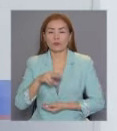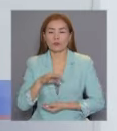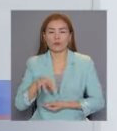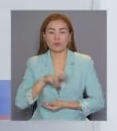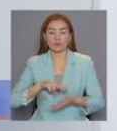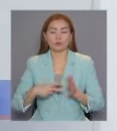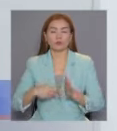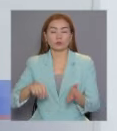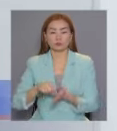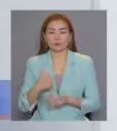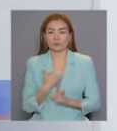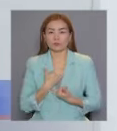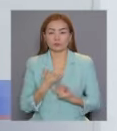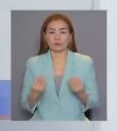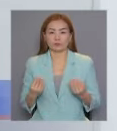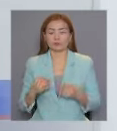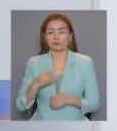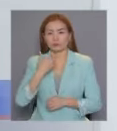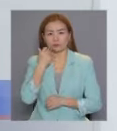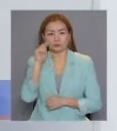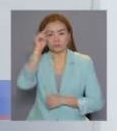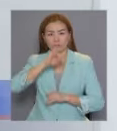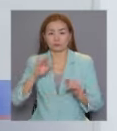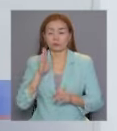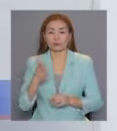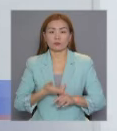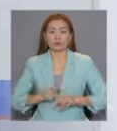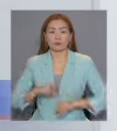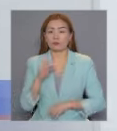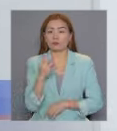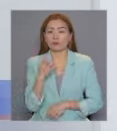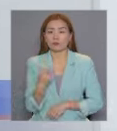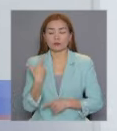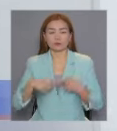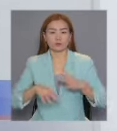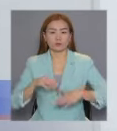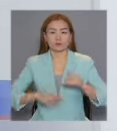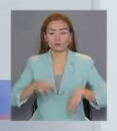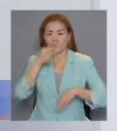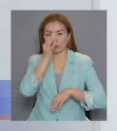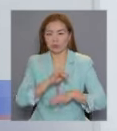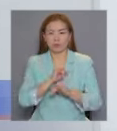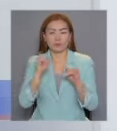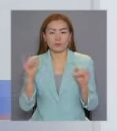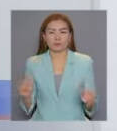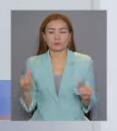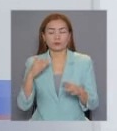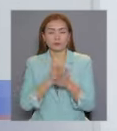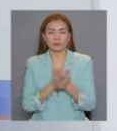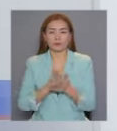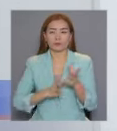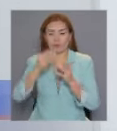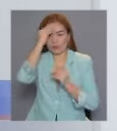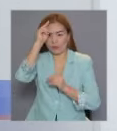бұл жобаға қатысу маған үлкен мүмкіндік берді. Біз осындай курстар арқылы өзге мамандармен тәжірибе алмасып, көп жыл бұрын